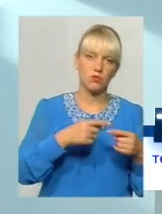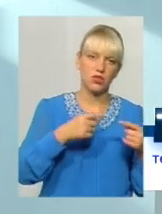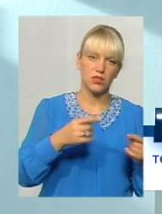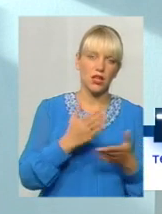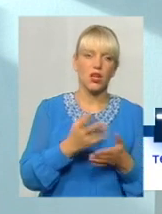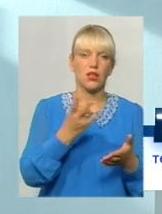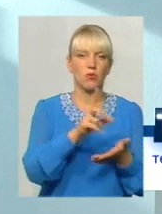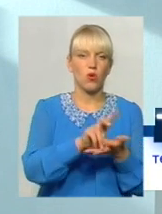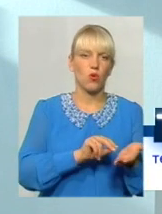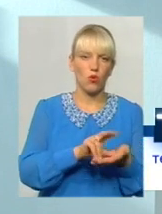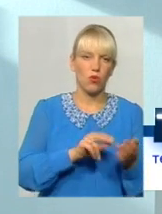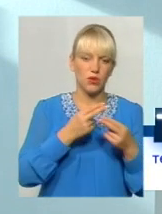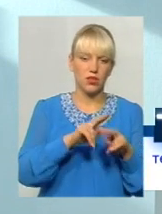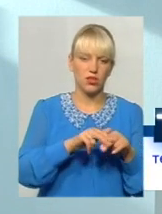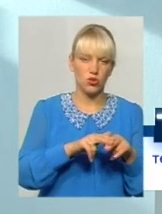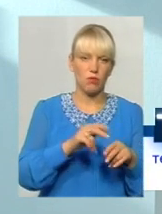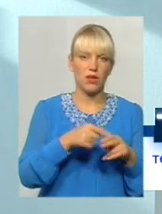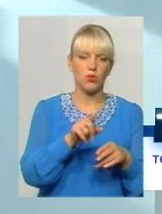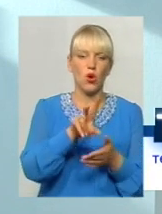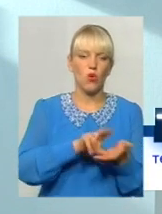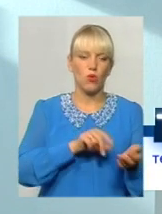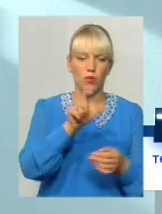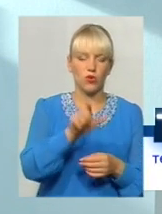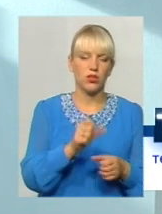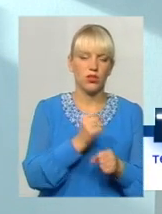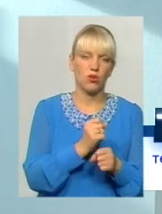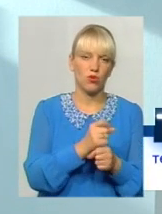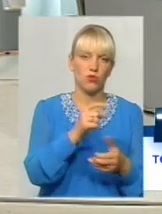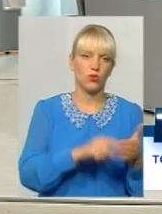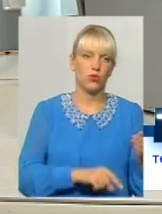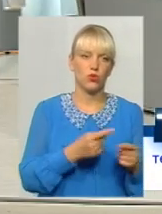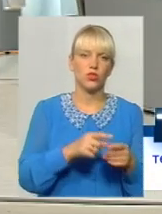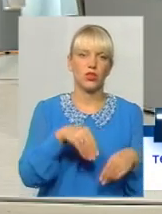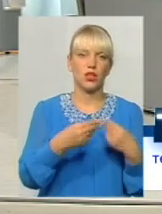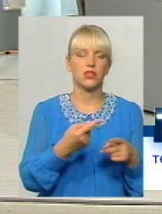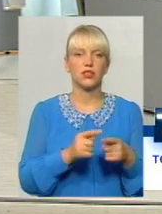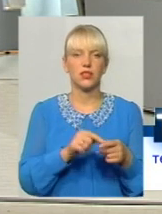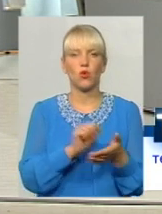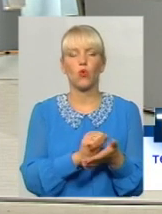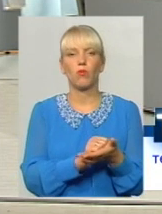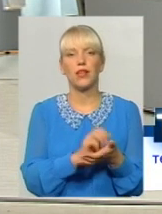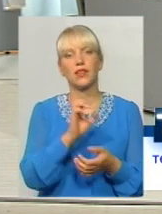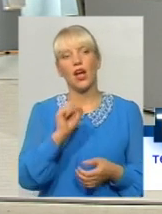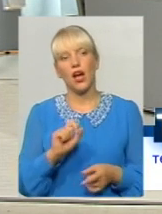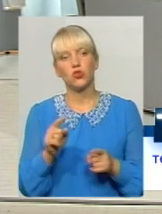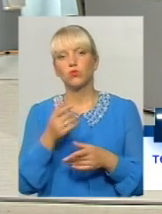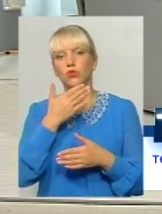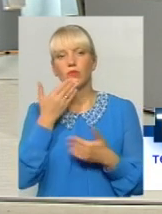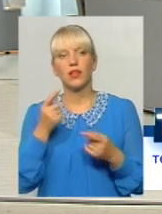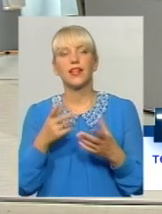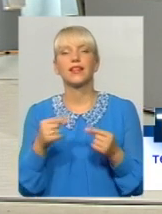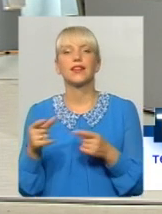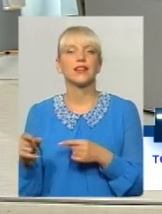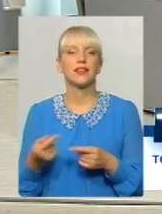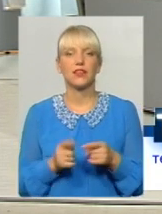копію технічного паспорта, копію паспорта людини і копію доручення роблять. Їм надаються ці документи. Чому нема, да? Де